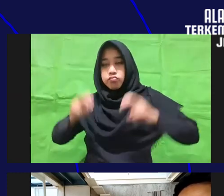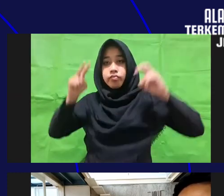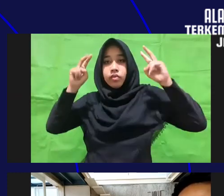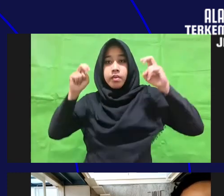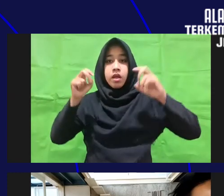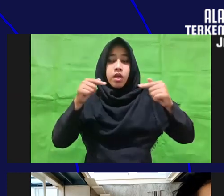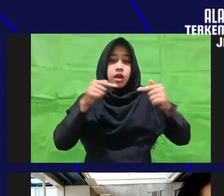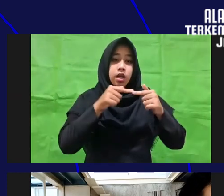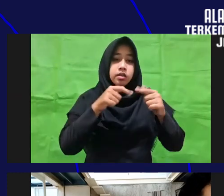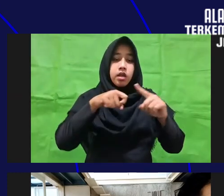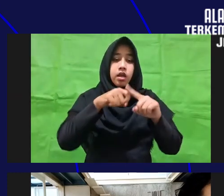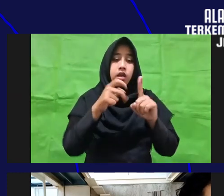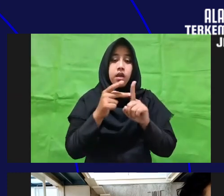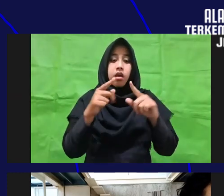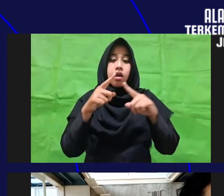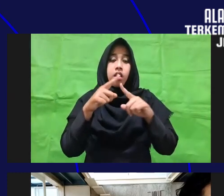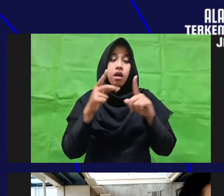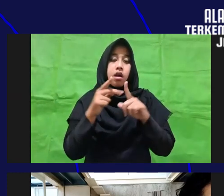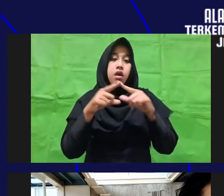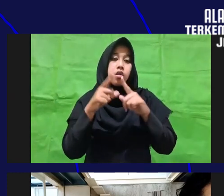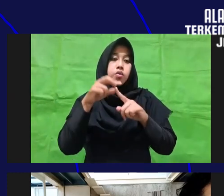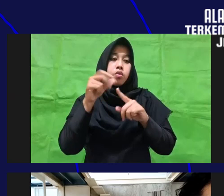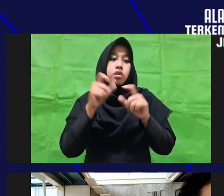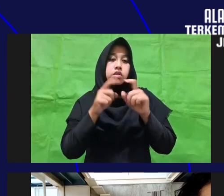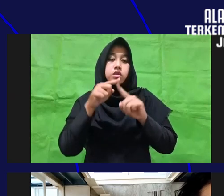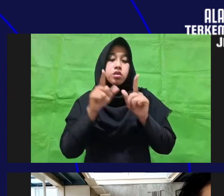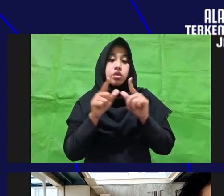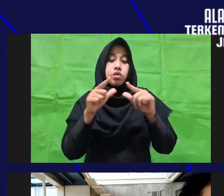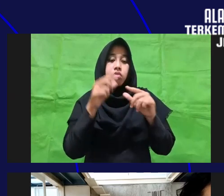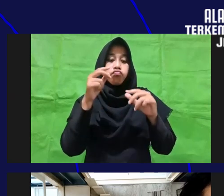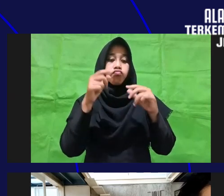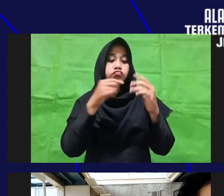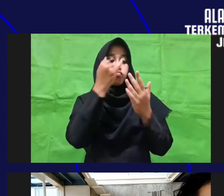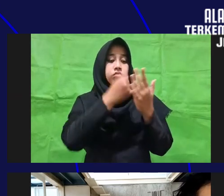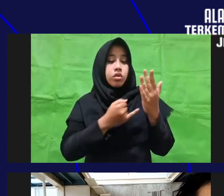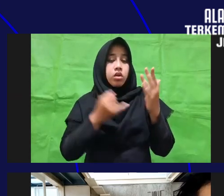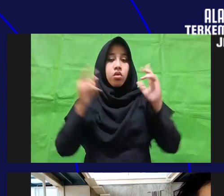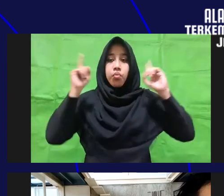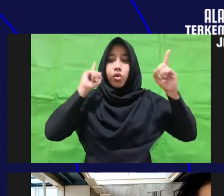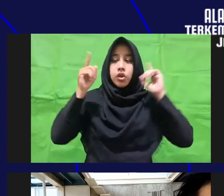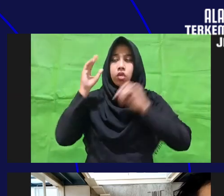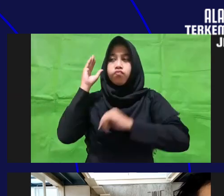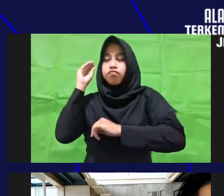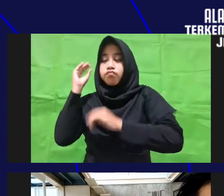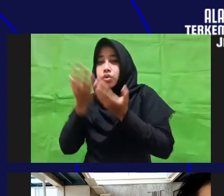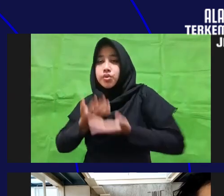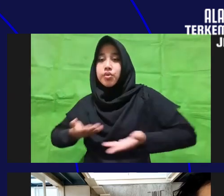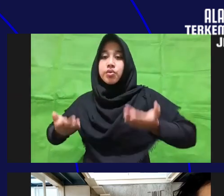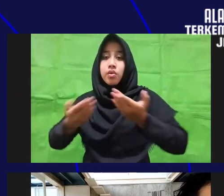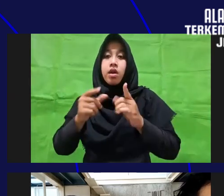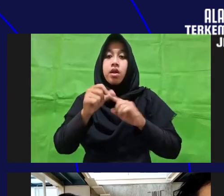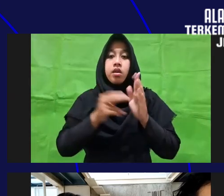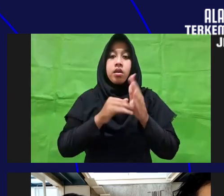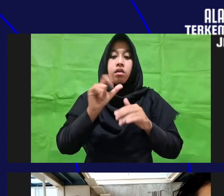relasi katulistiwa dengan karyanya tadi yang berusaha bicara tentang political dan social issue. Tapi kemudian Daniel menyempatkan